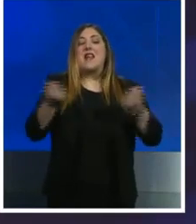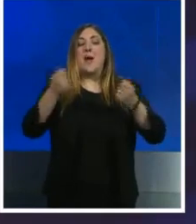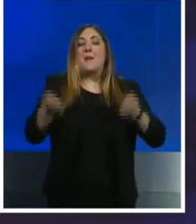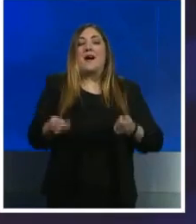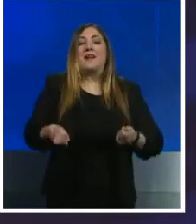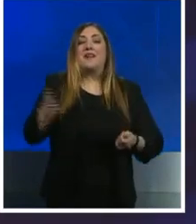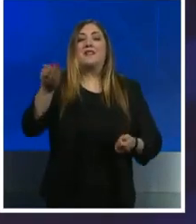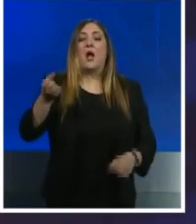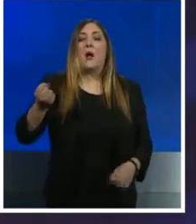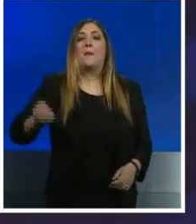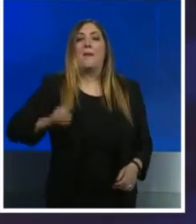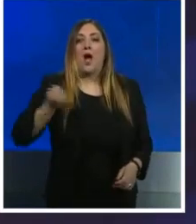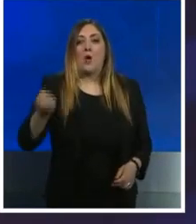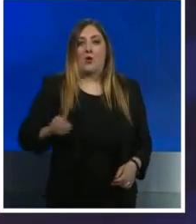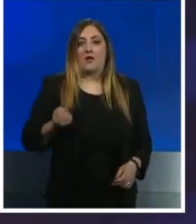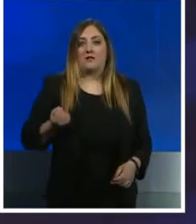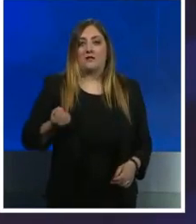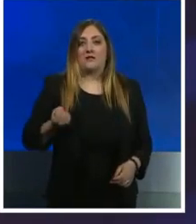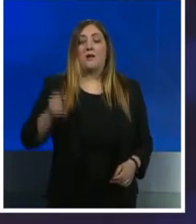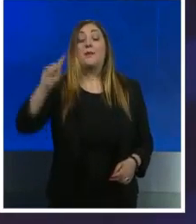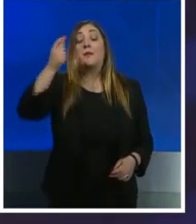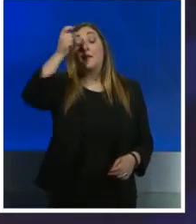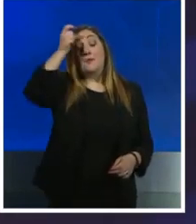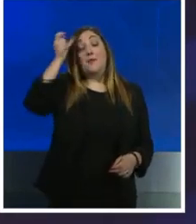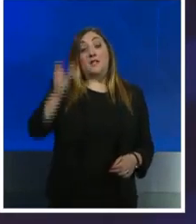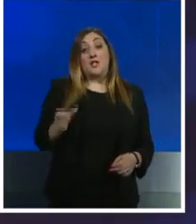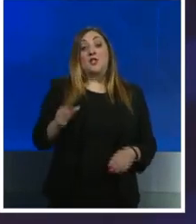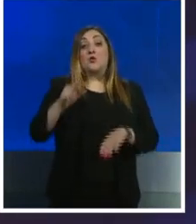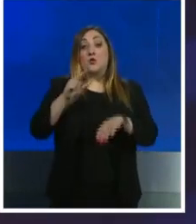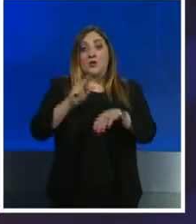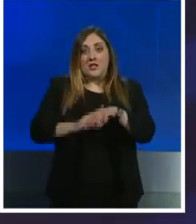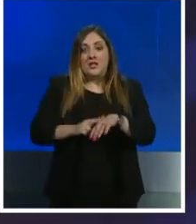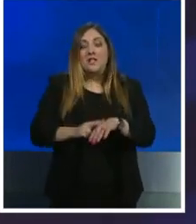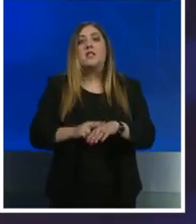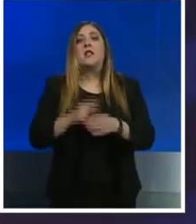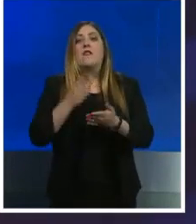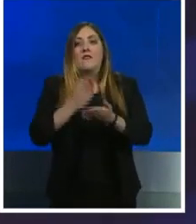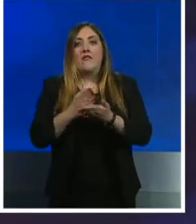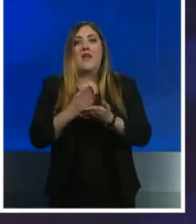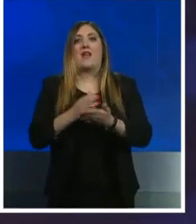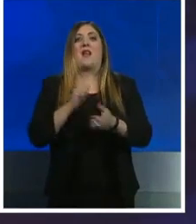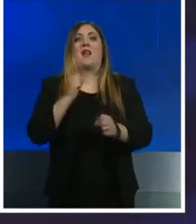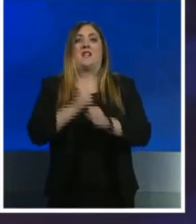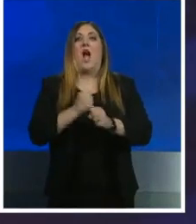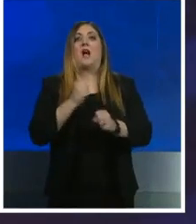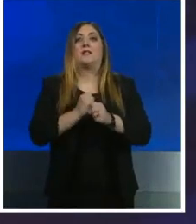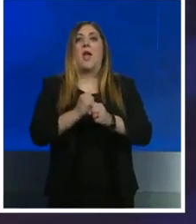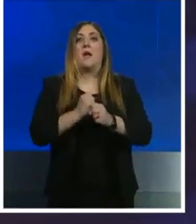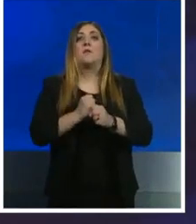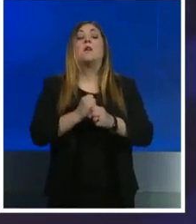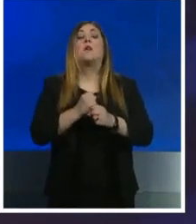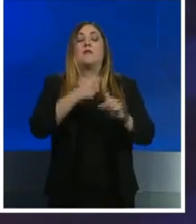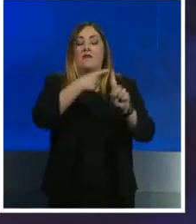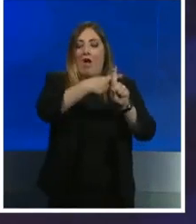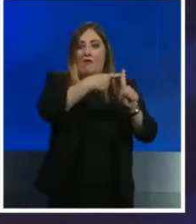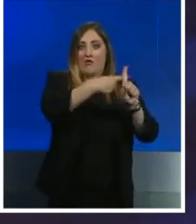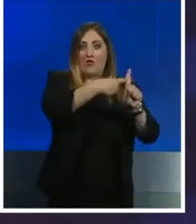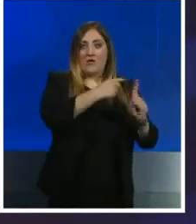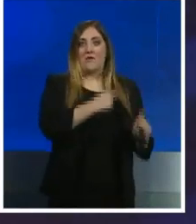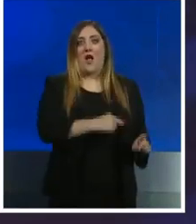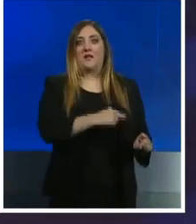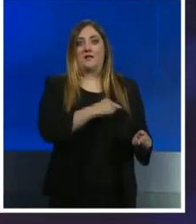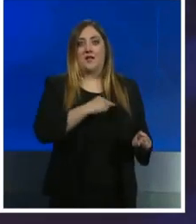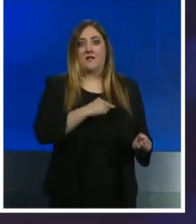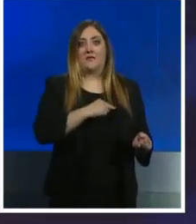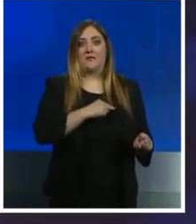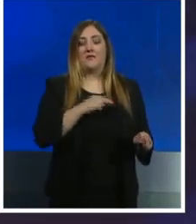Hekk il-Prim Ministru jkun jista jaġixxi fil-veru interess tal-pajjiż. Dak